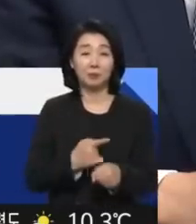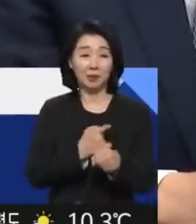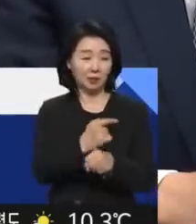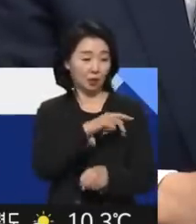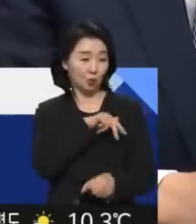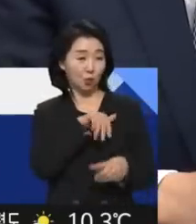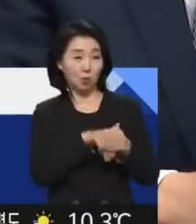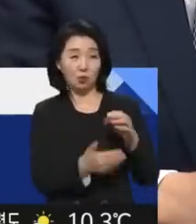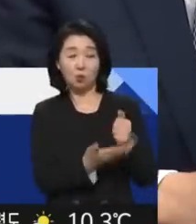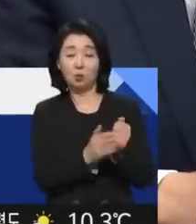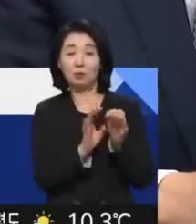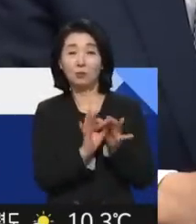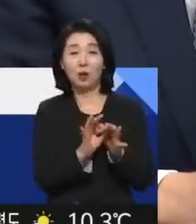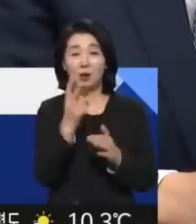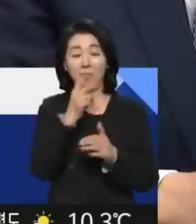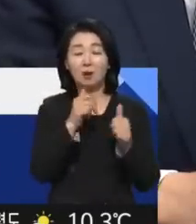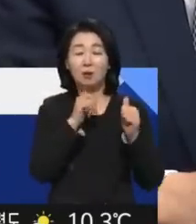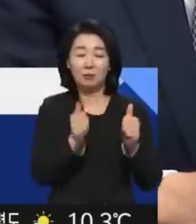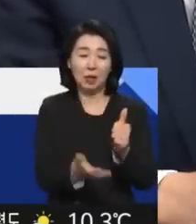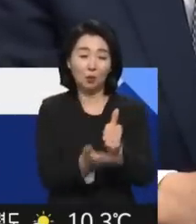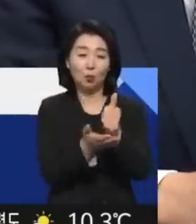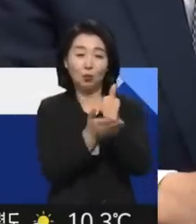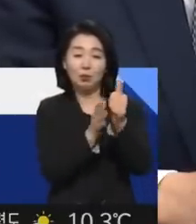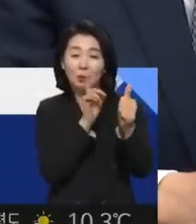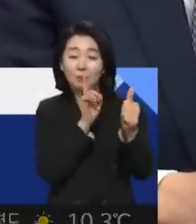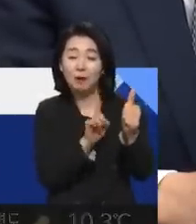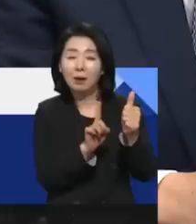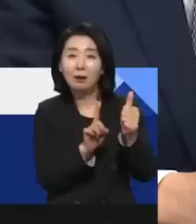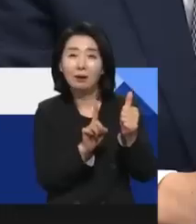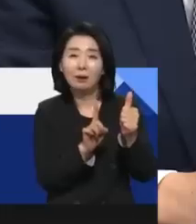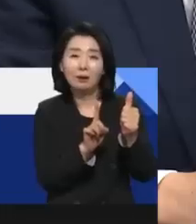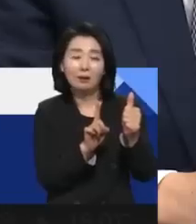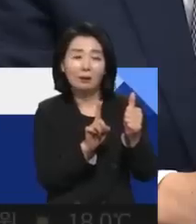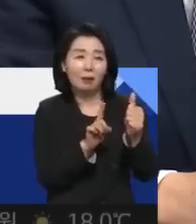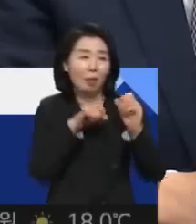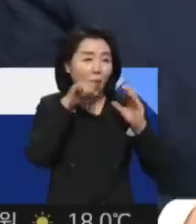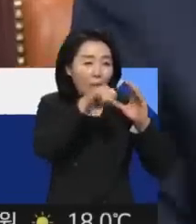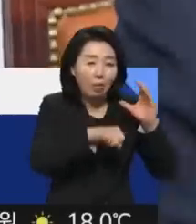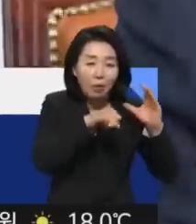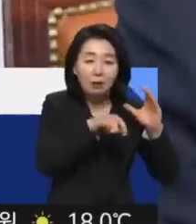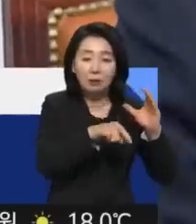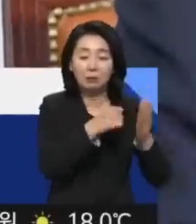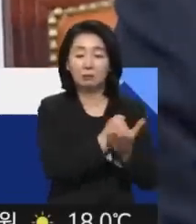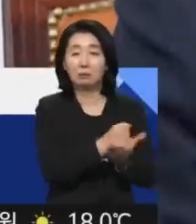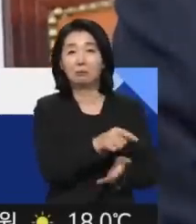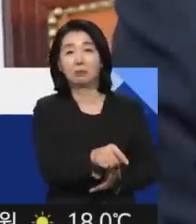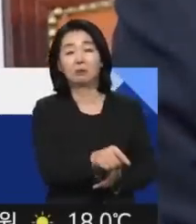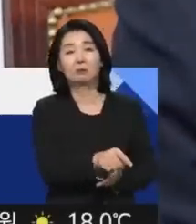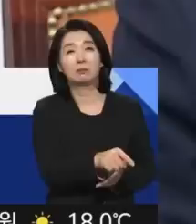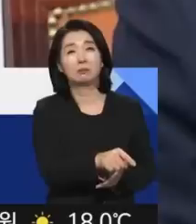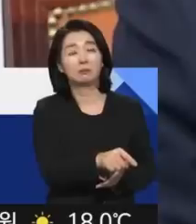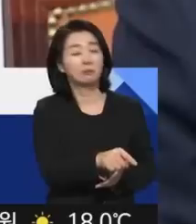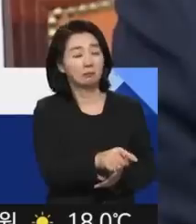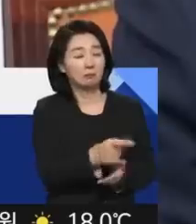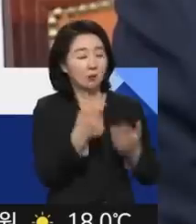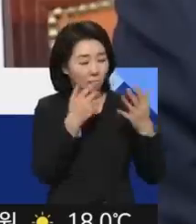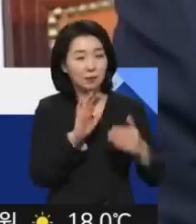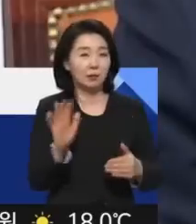관련해서 검사 공천이란이 어떠니 하면서 시중에 떠도는 괴담은 근거 없는 것임을